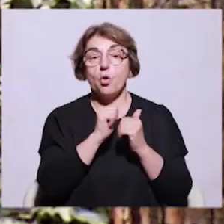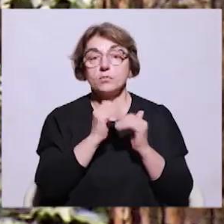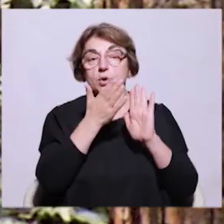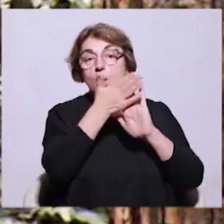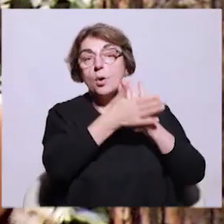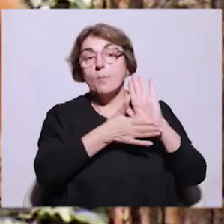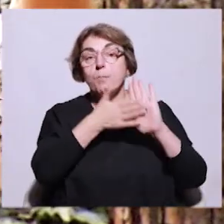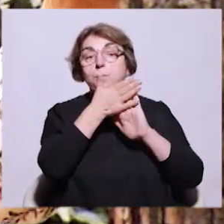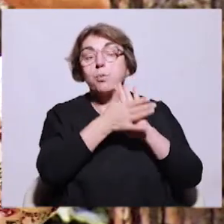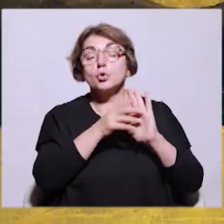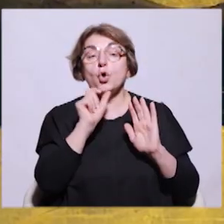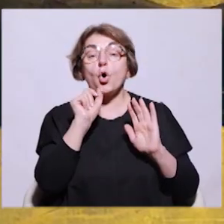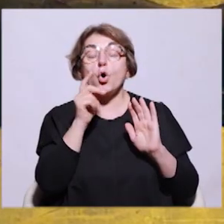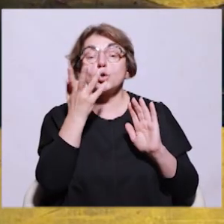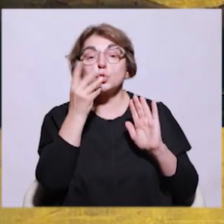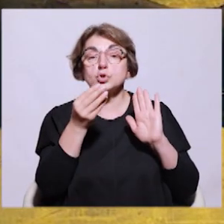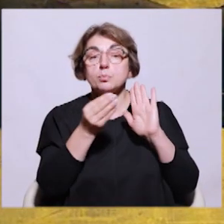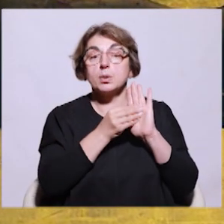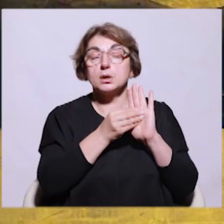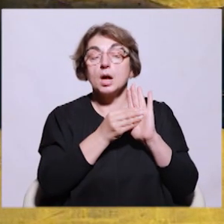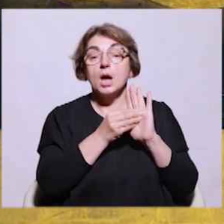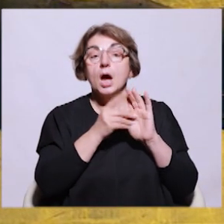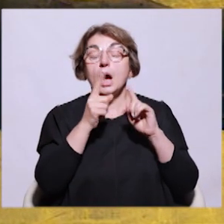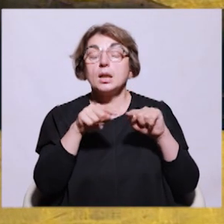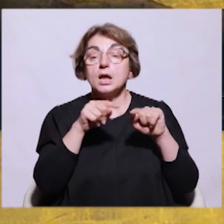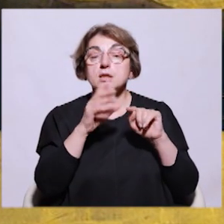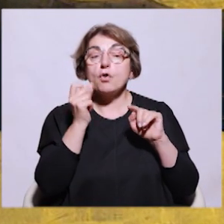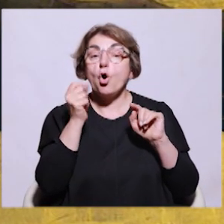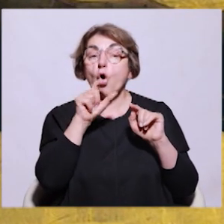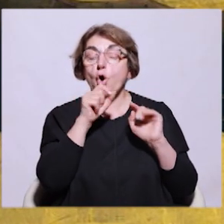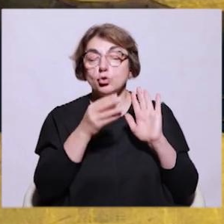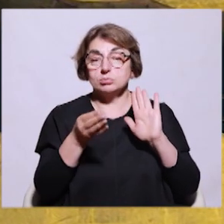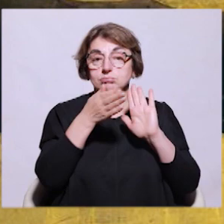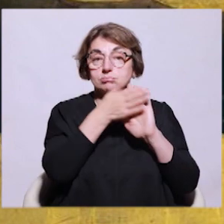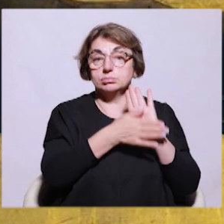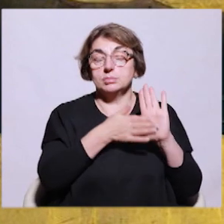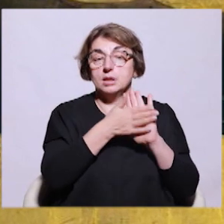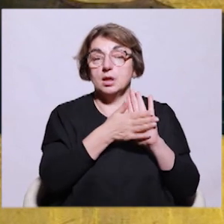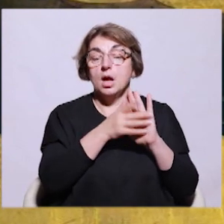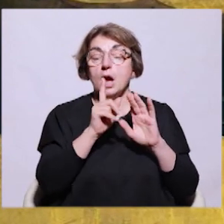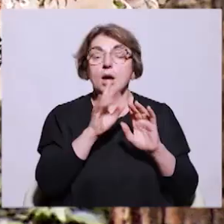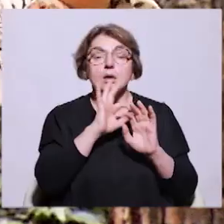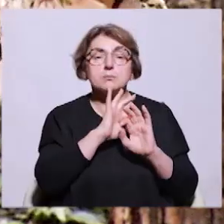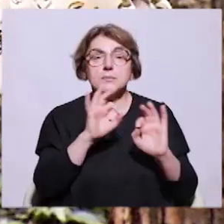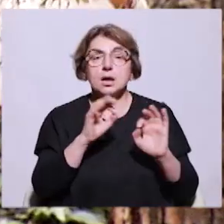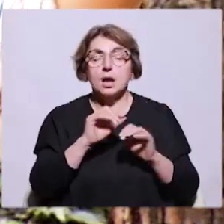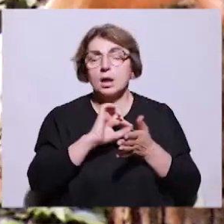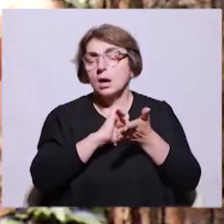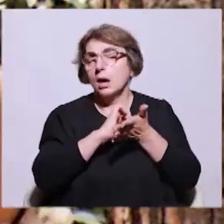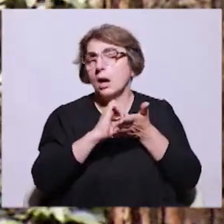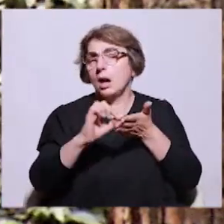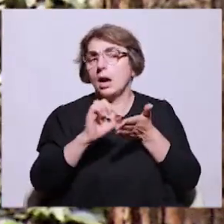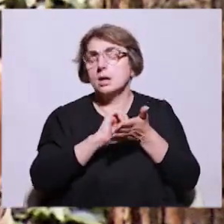ფონად იყენებდნენ ოქროსფერს, ან მოოქროვებასაც კი აკეთებდნენ. აქ არაჩვეულებრივი